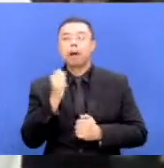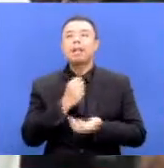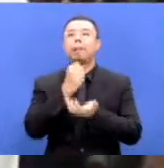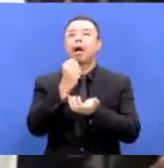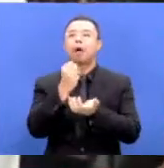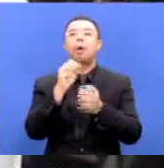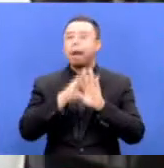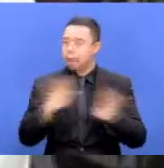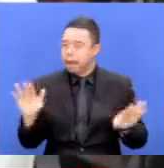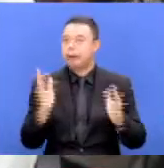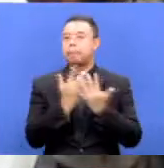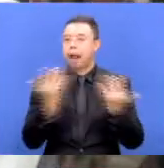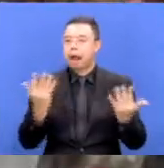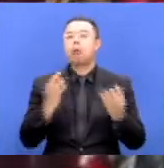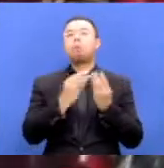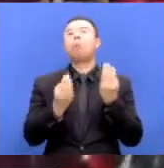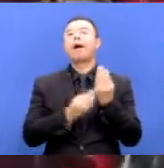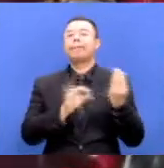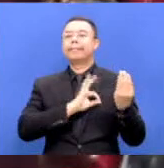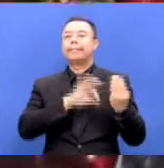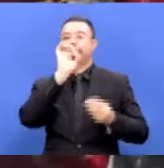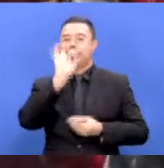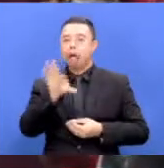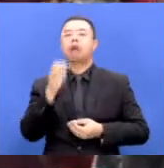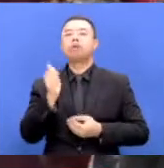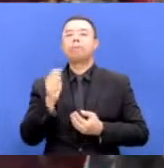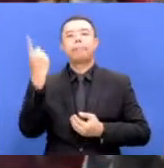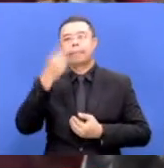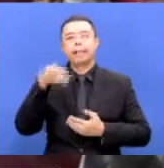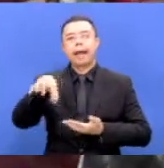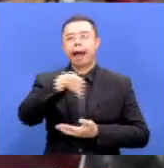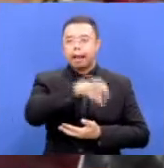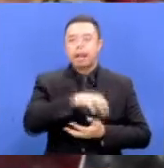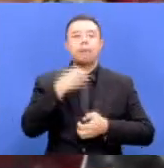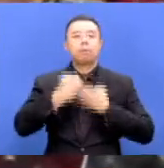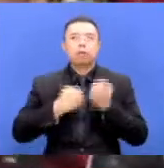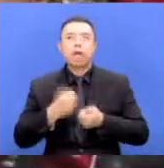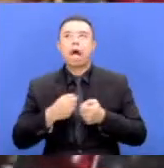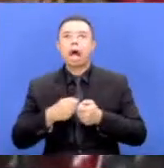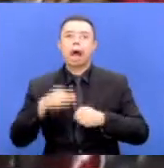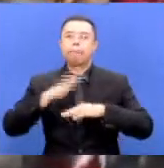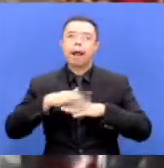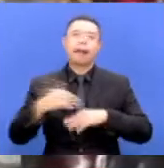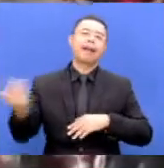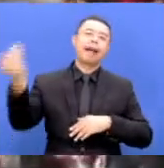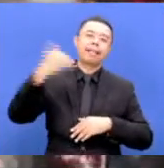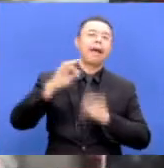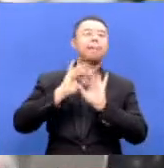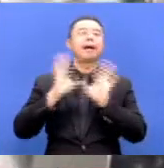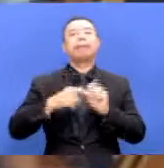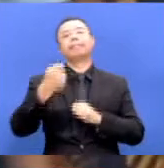masyarakat, Wakil Presiden Ma'ruf Amin meminta pemerintah daerah untuk mengupayakan meramaikan kembali Pasar Johar.